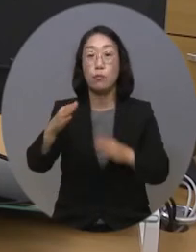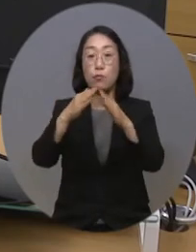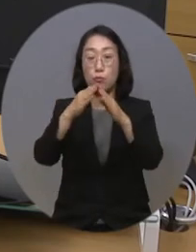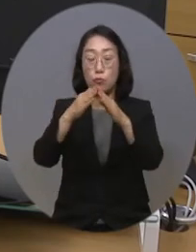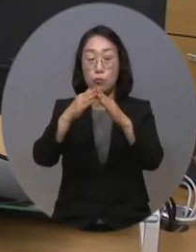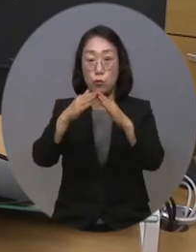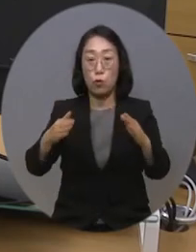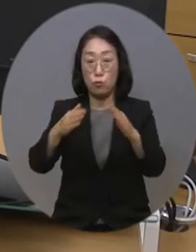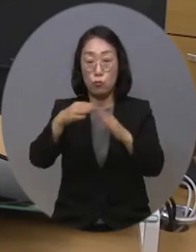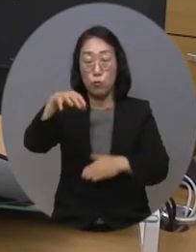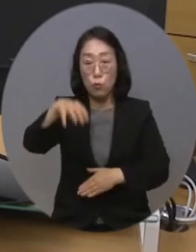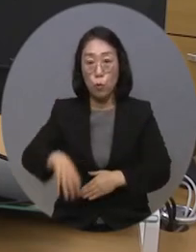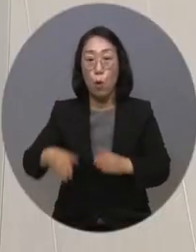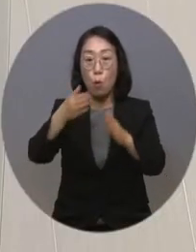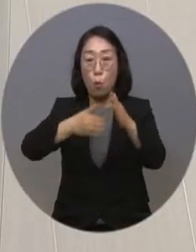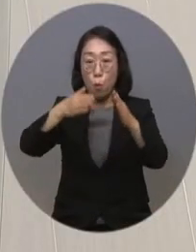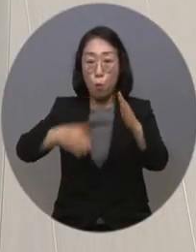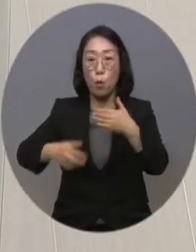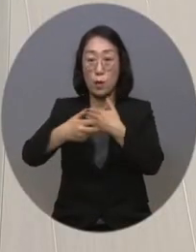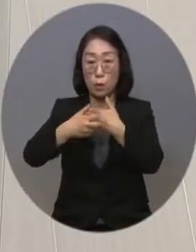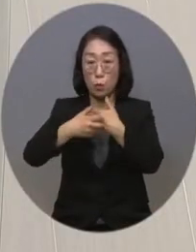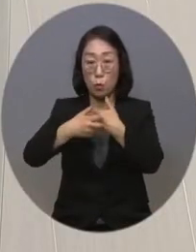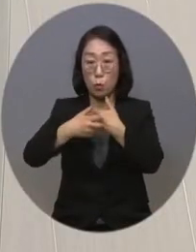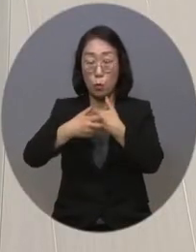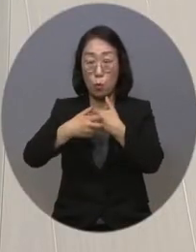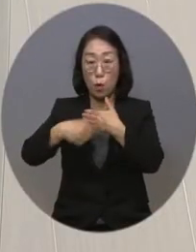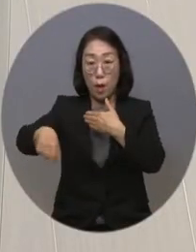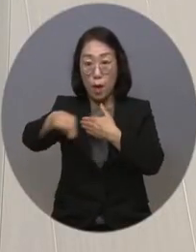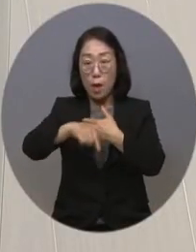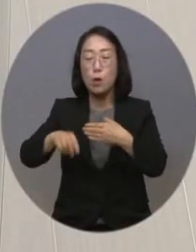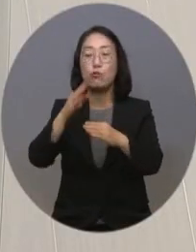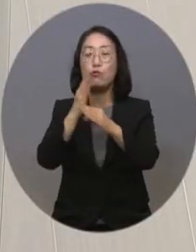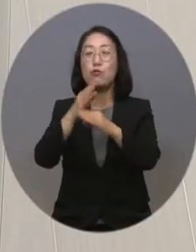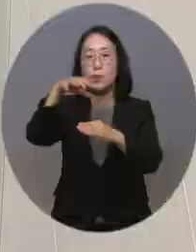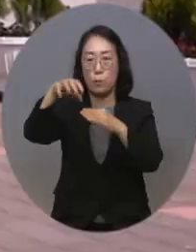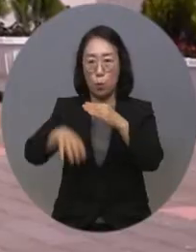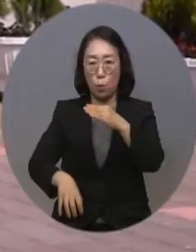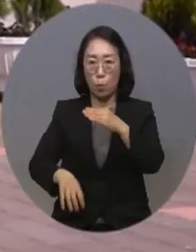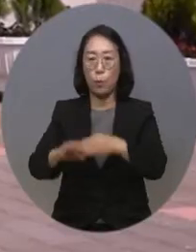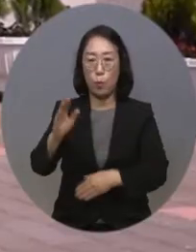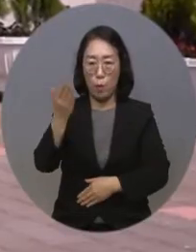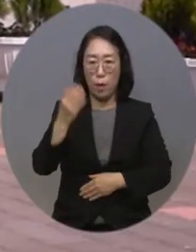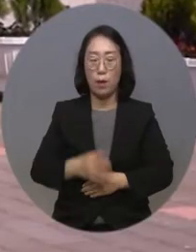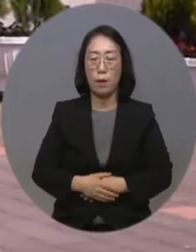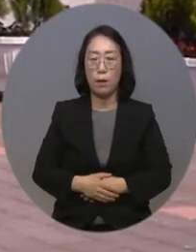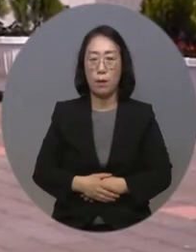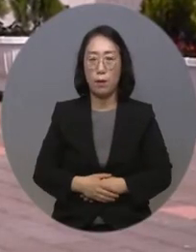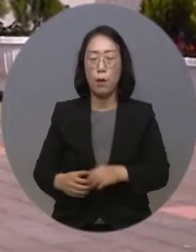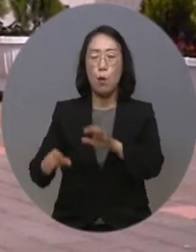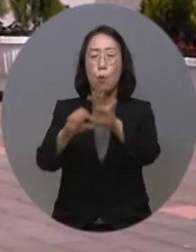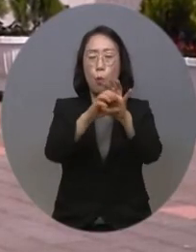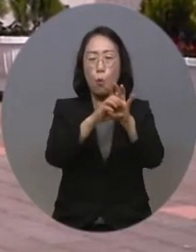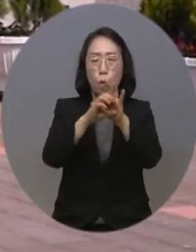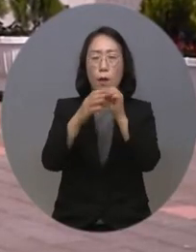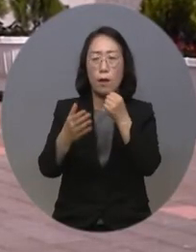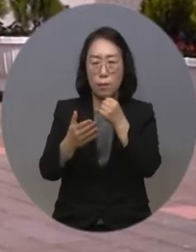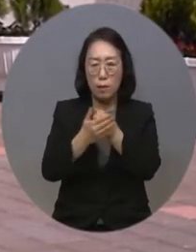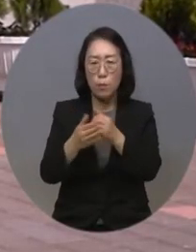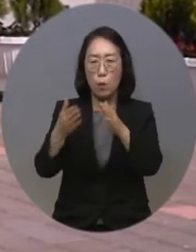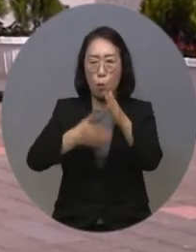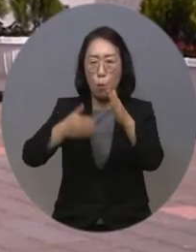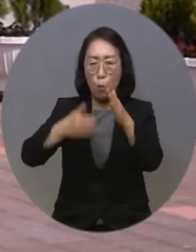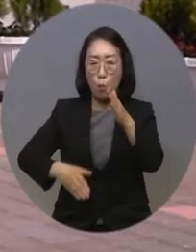덕진권역 공공보건의료서비스의 핵심 거점 역할을 할 계획입니다. 코로나19 팬데믹으로